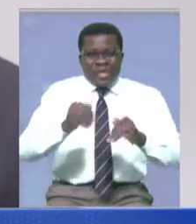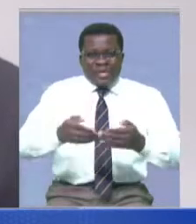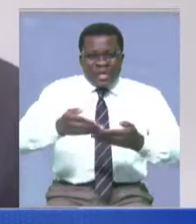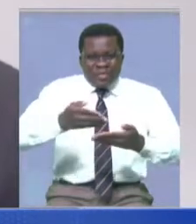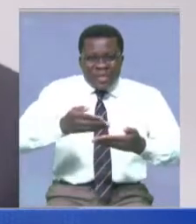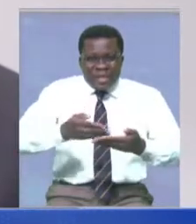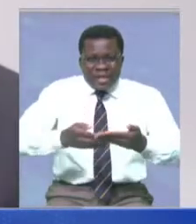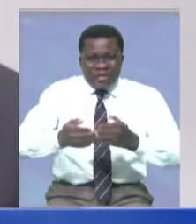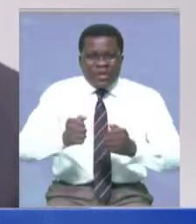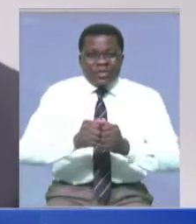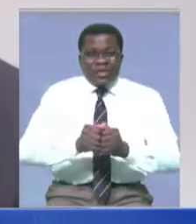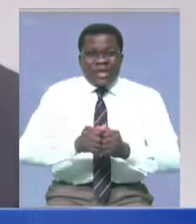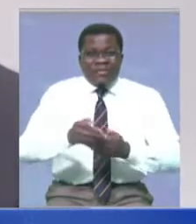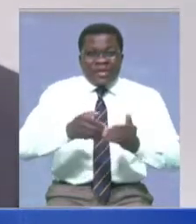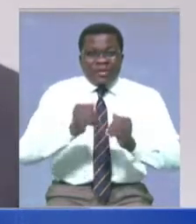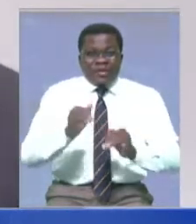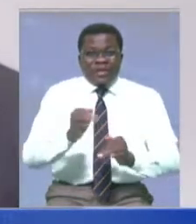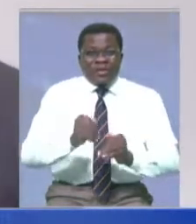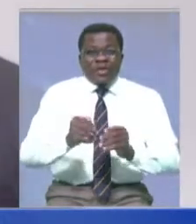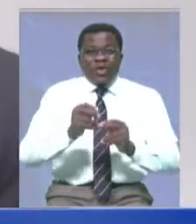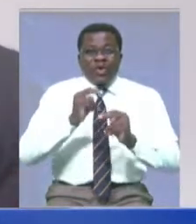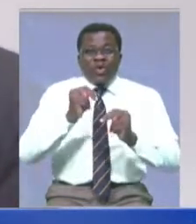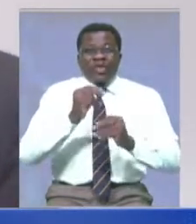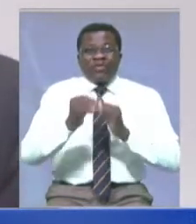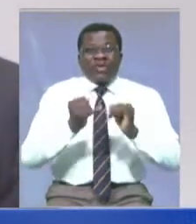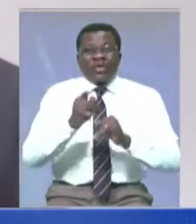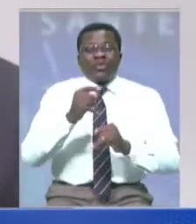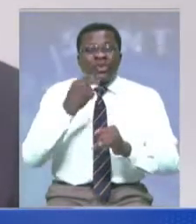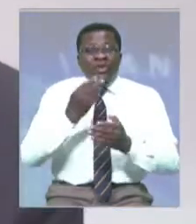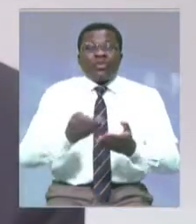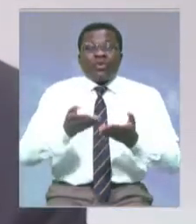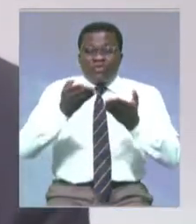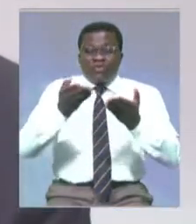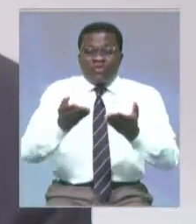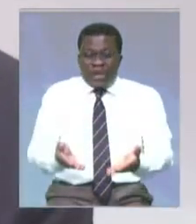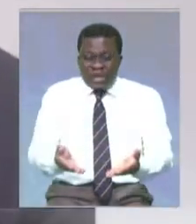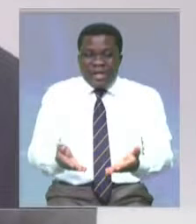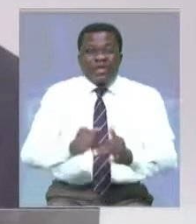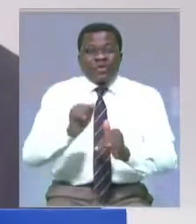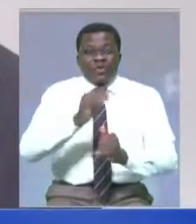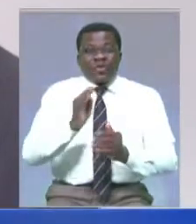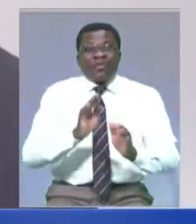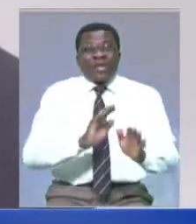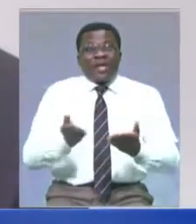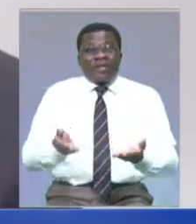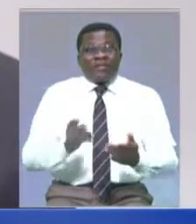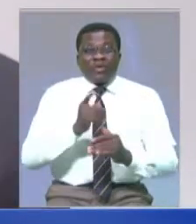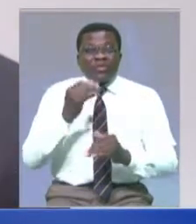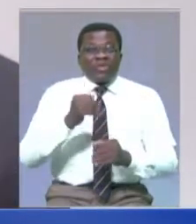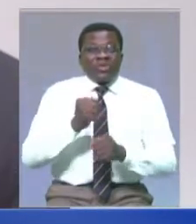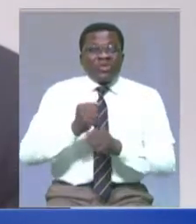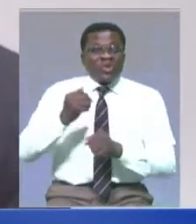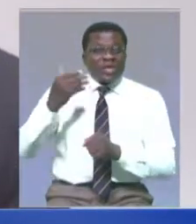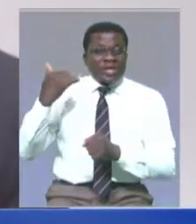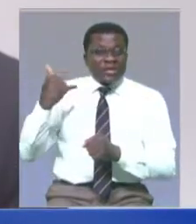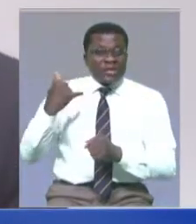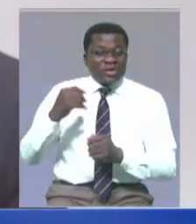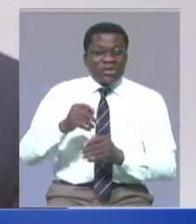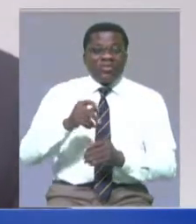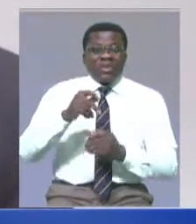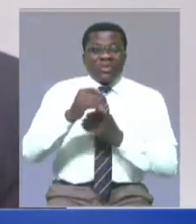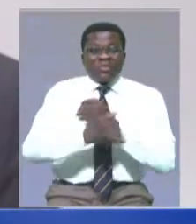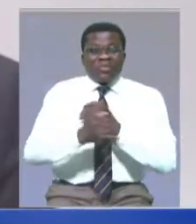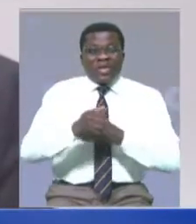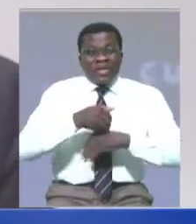négociations avec ces négociateurs au niveau international pour dire voilà les efforts que le Bénin a fait. Wow. Nous étions il y a quelques années pays